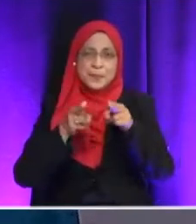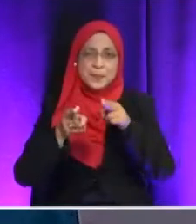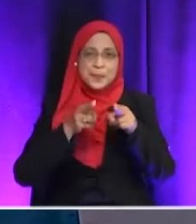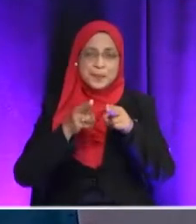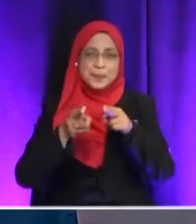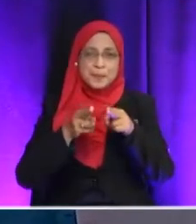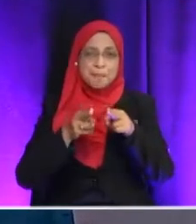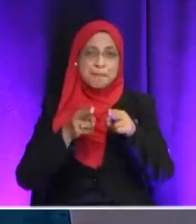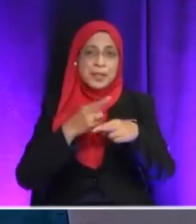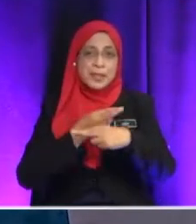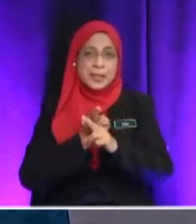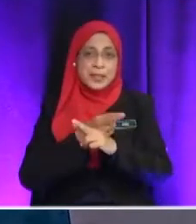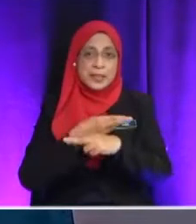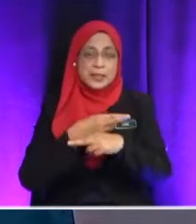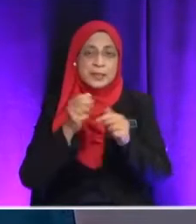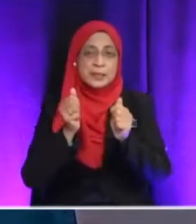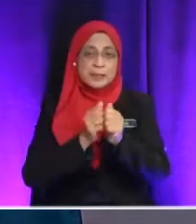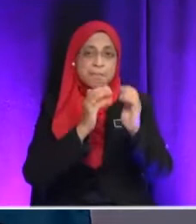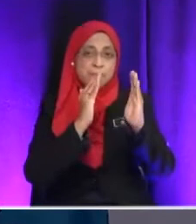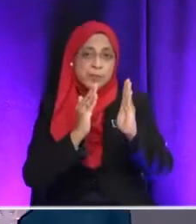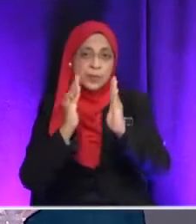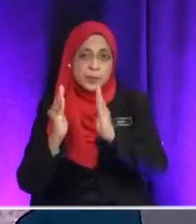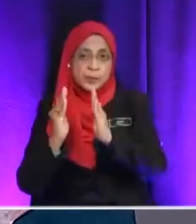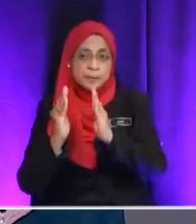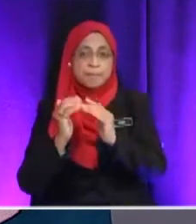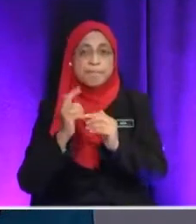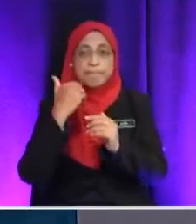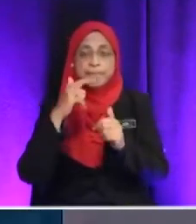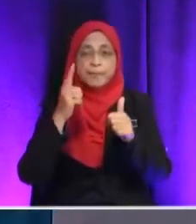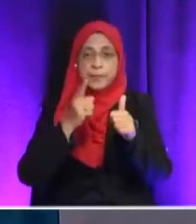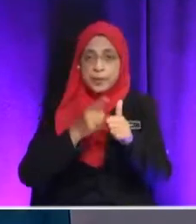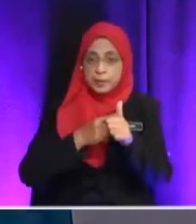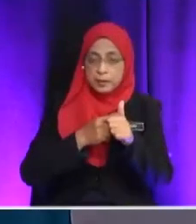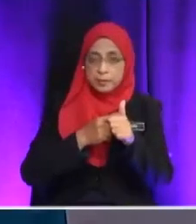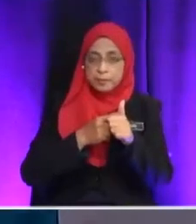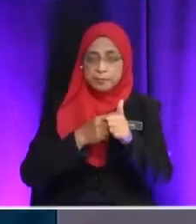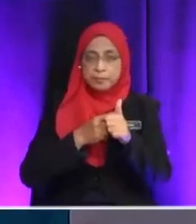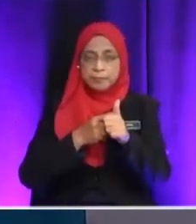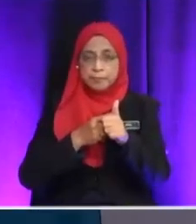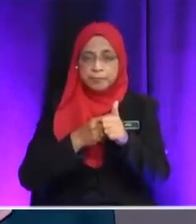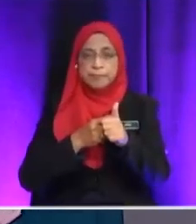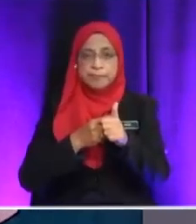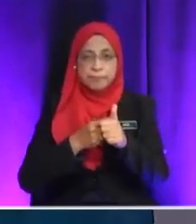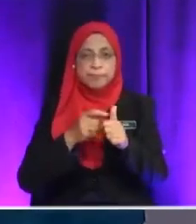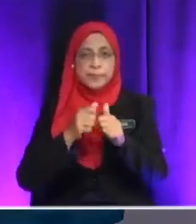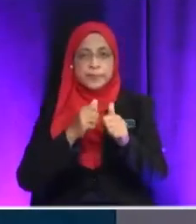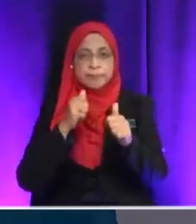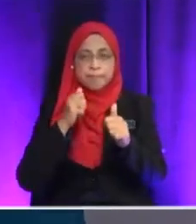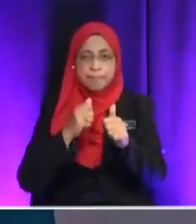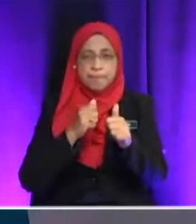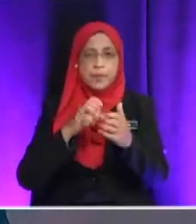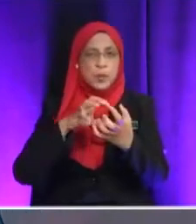terancang bye Oke yang pertama untuk mengelakkan kerusakan dan mengganggu produktip productivity betul seperti aku yang